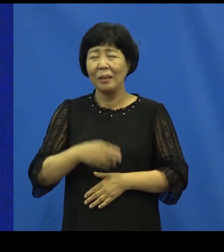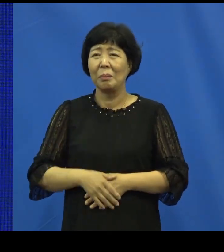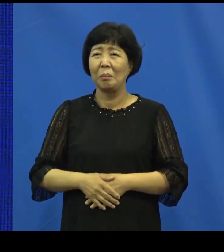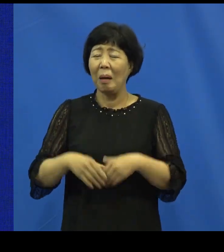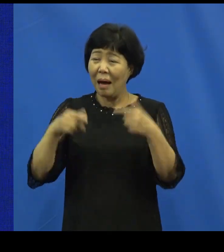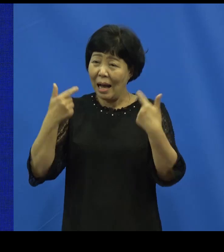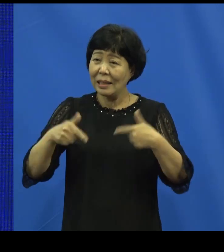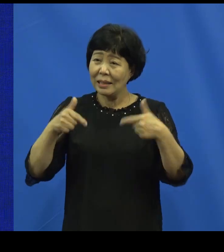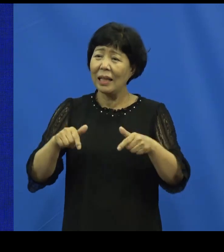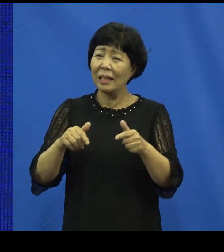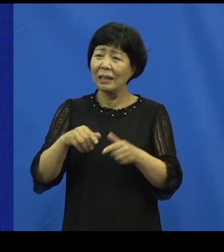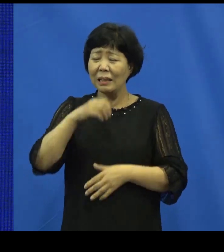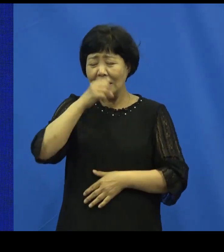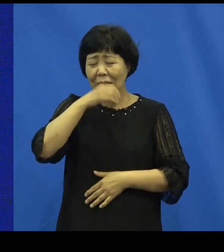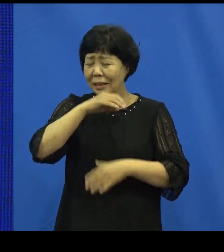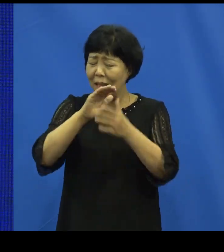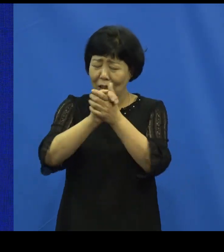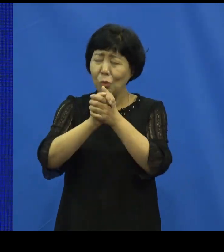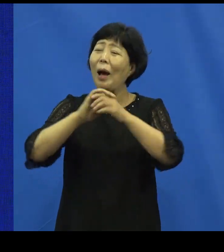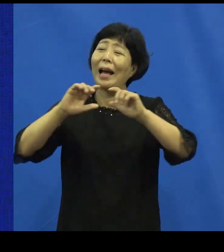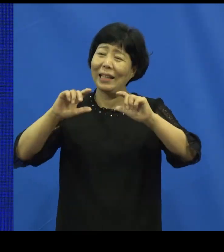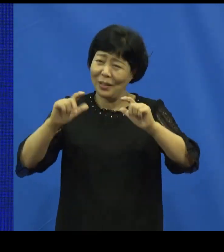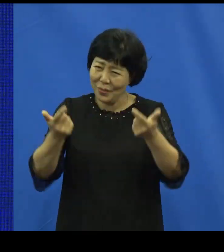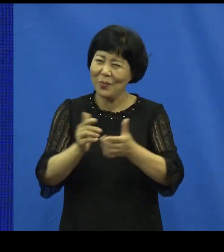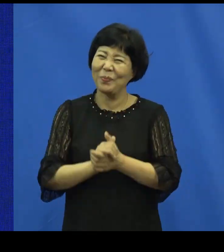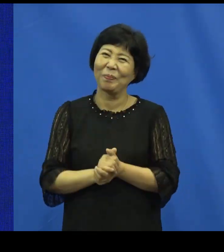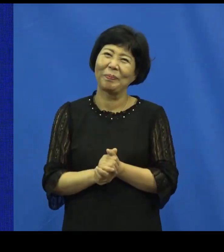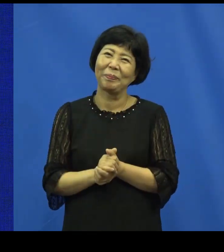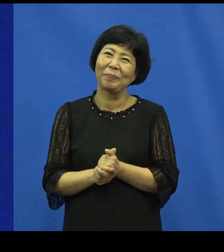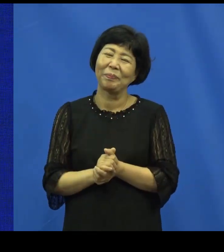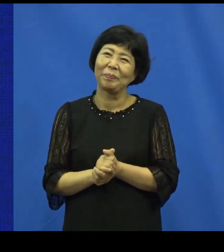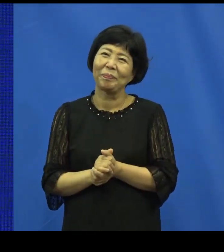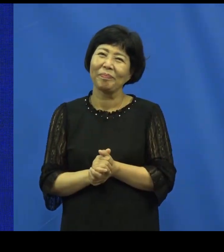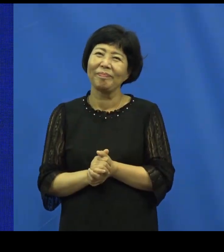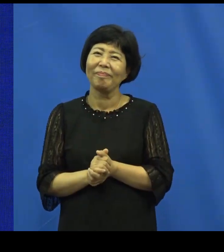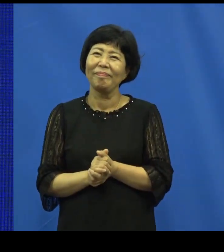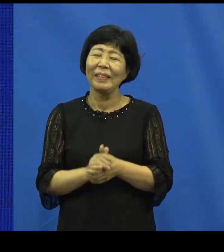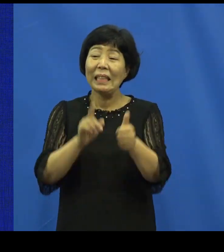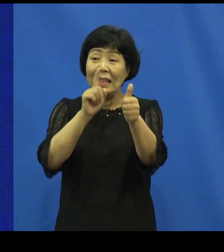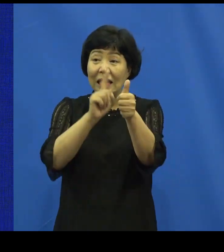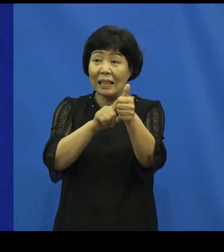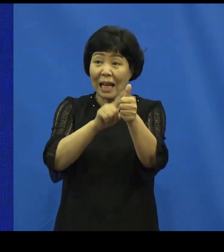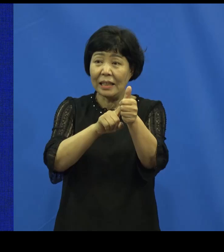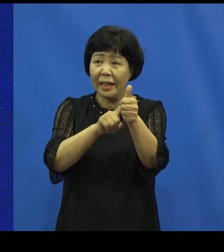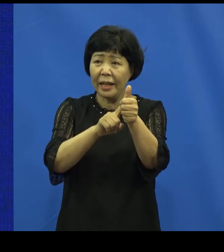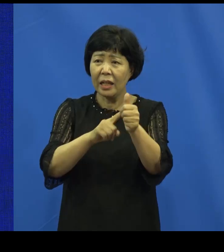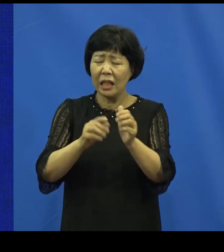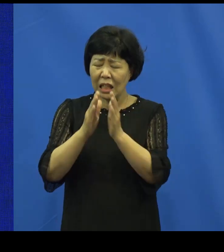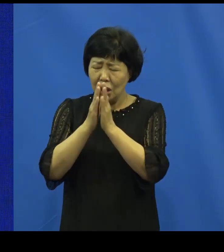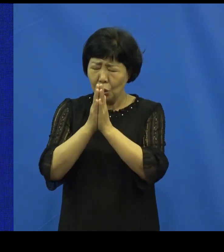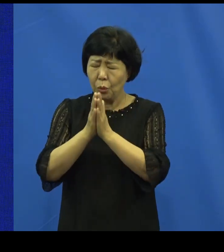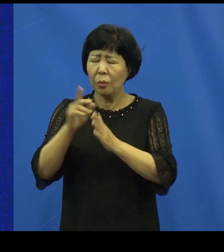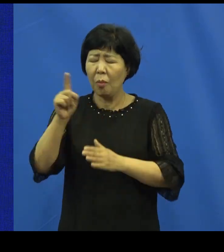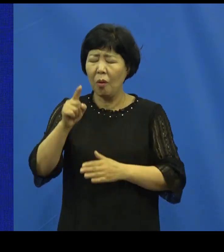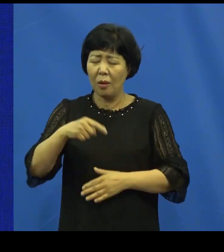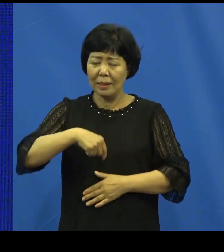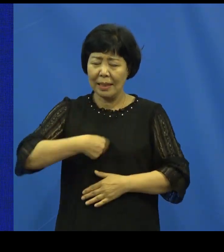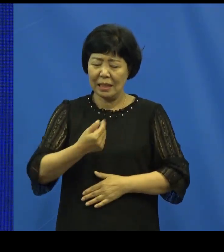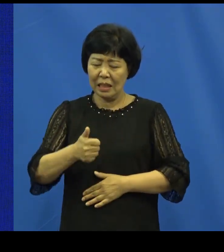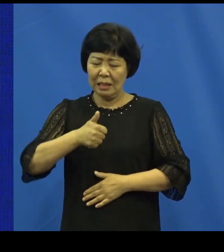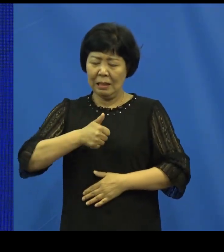아니고 이 기도하는 이 일은 그야말로 이 다니엘의 아이덴티티, 자기 정체성을 말하는